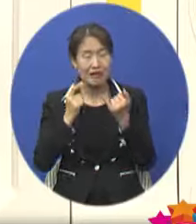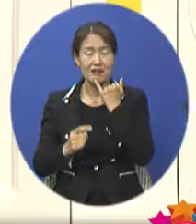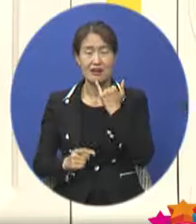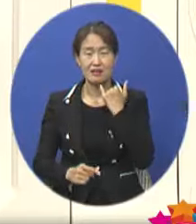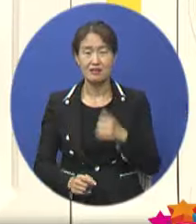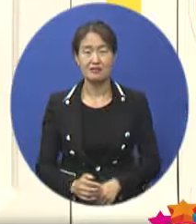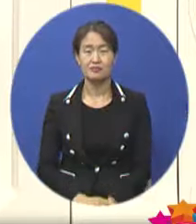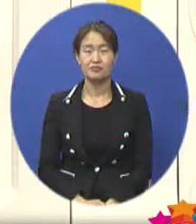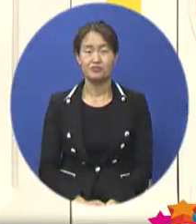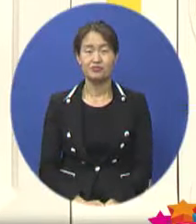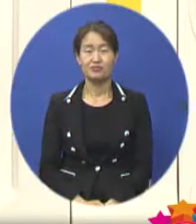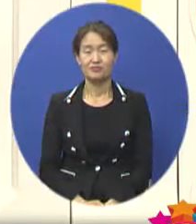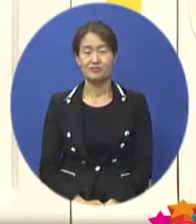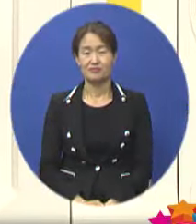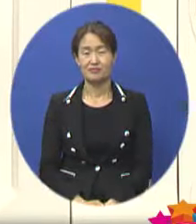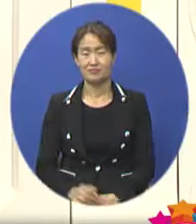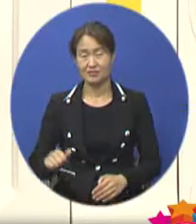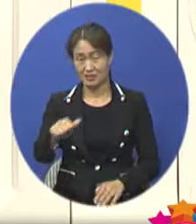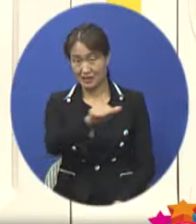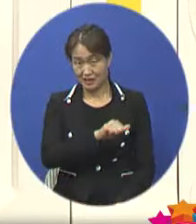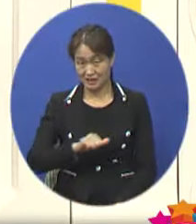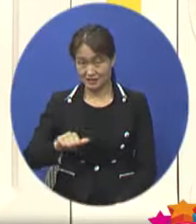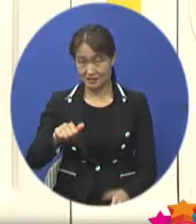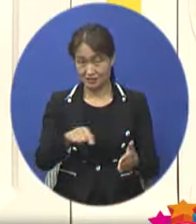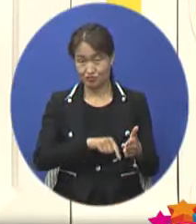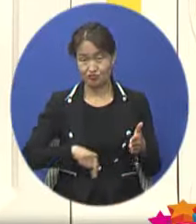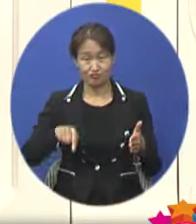지도자. 아시아에서. 네, 아시아에서.